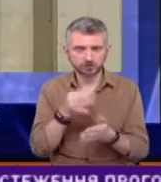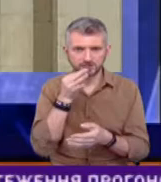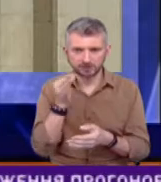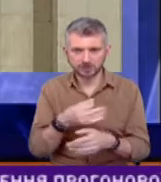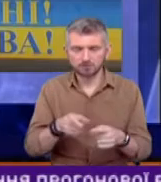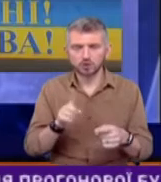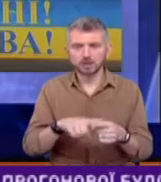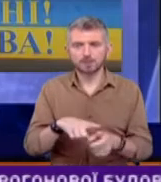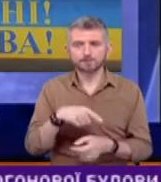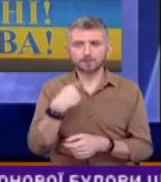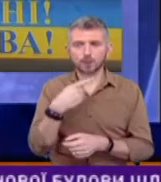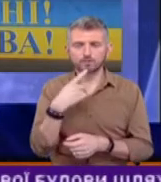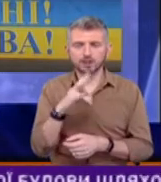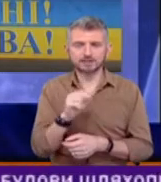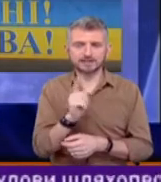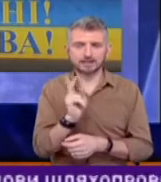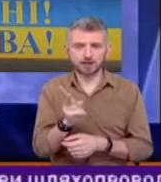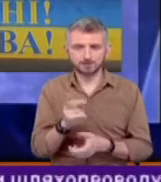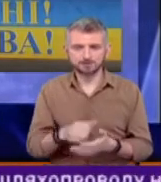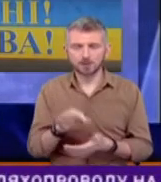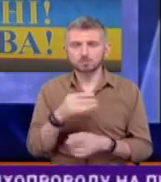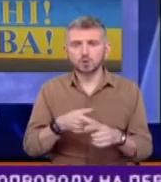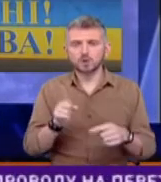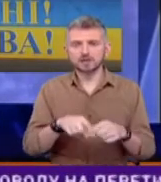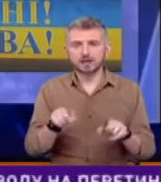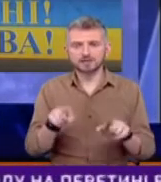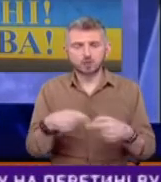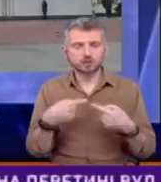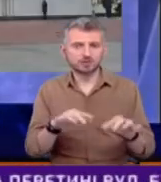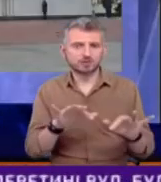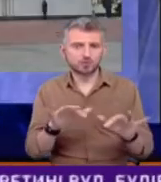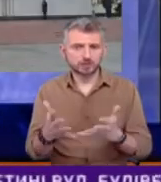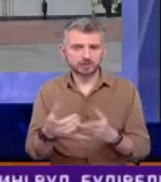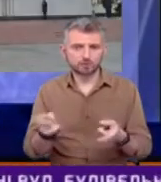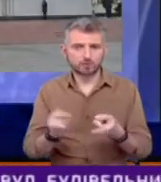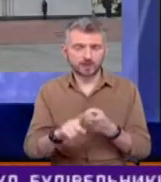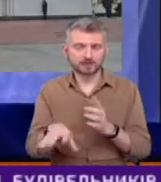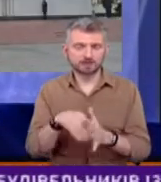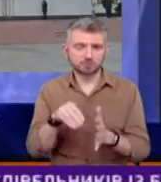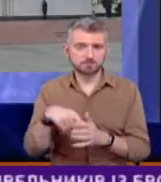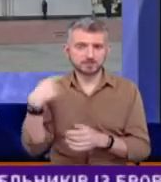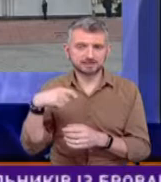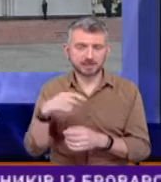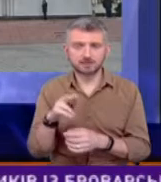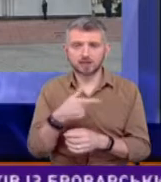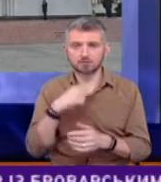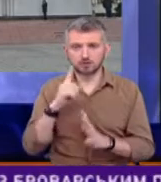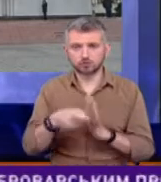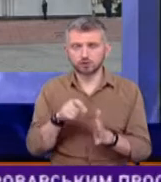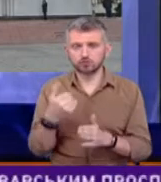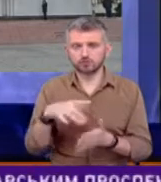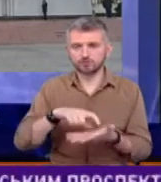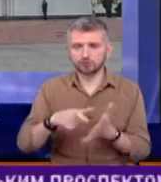говорила НАЗК. Про це, а також інші події, пов'язані з виборами президента, як ми з'ясували тут же в